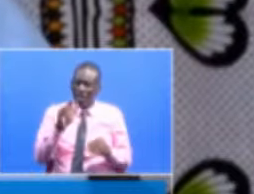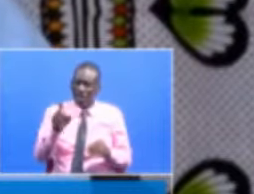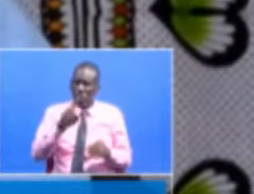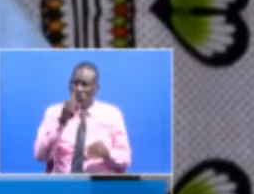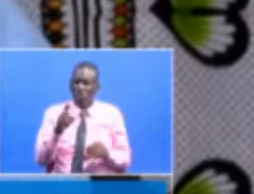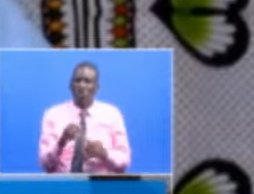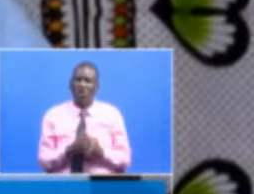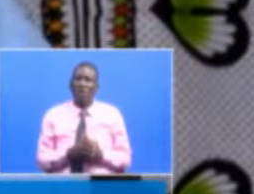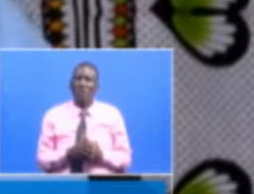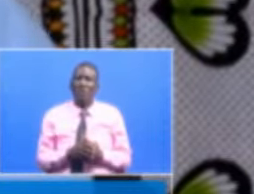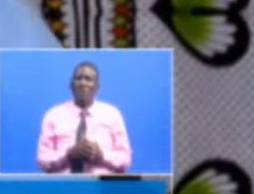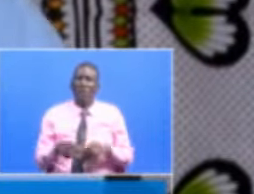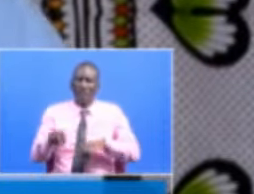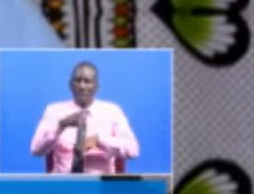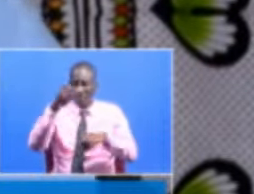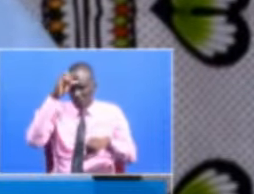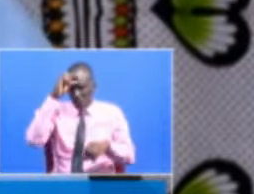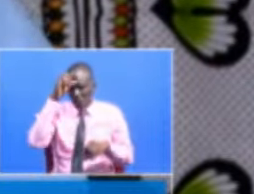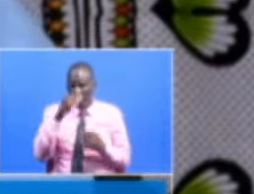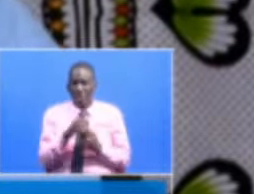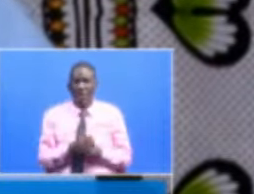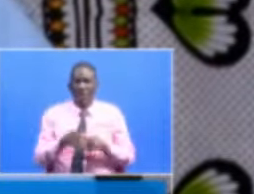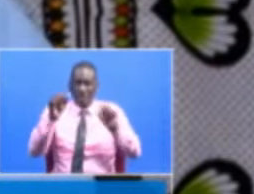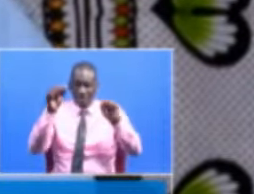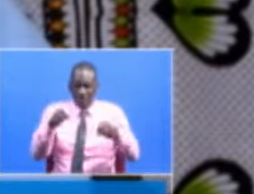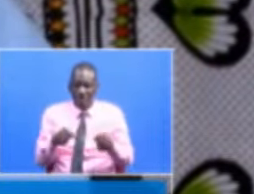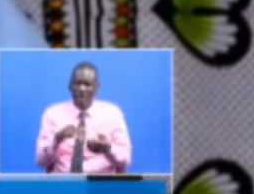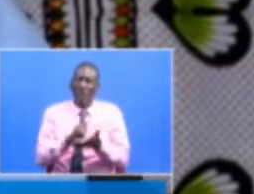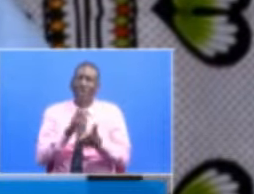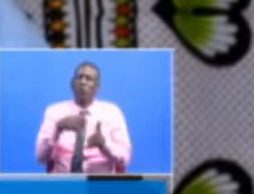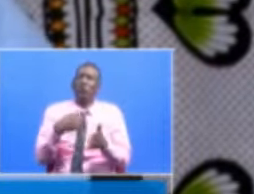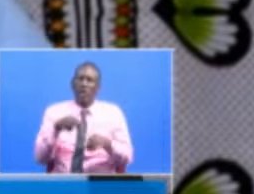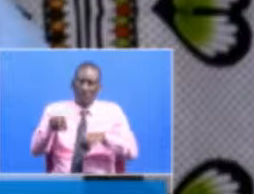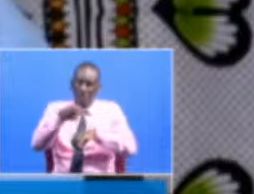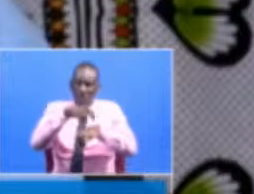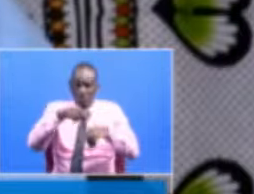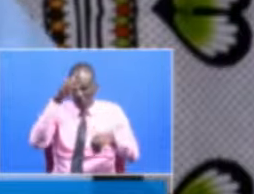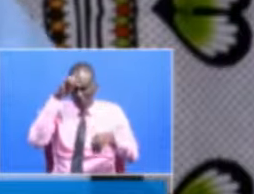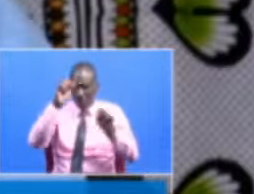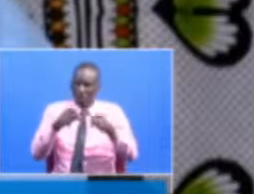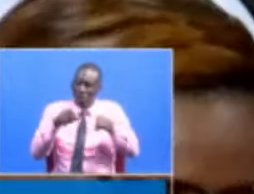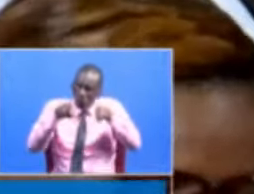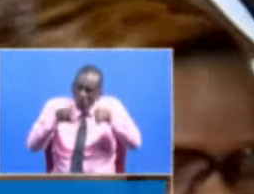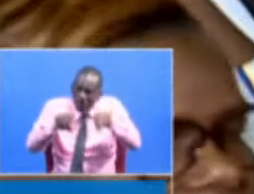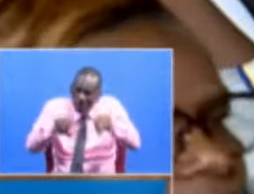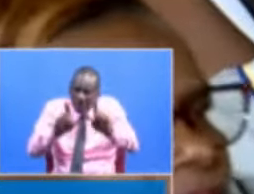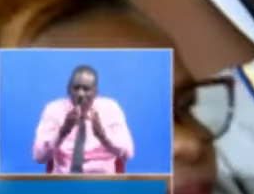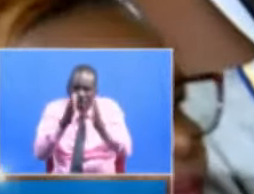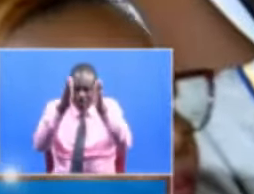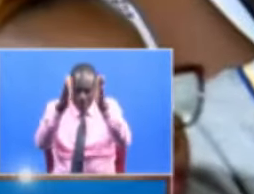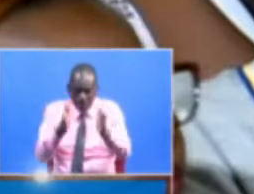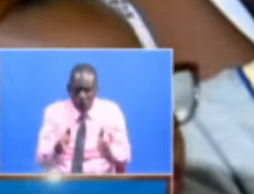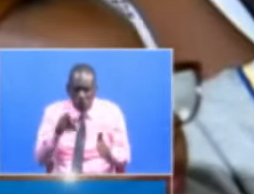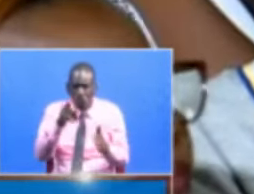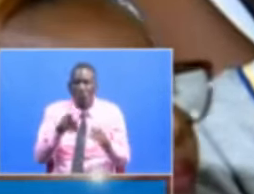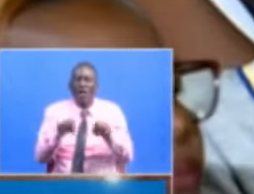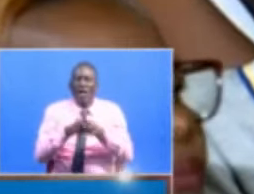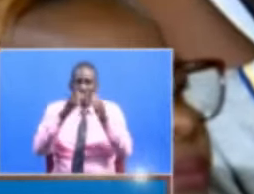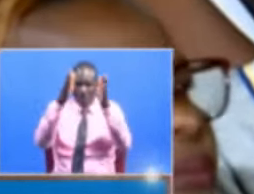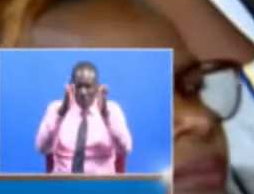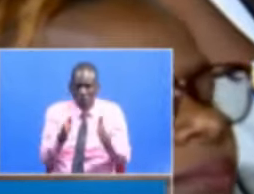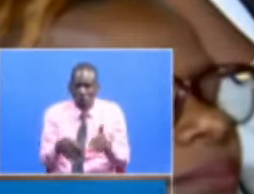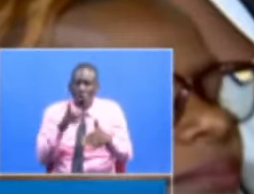Ni serikali ya kitaifa. Ndio, nivyo umesema serikali ya kitaifa. Lakini wewe kama mwananchi wa nchi hii, ni